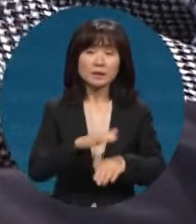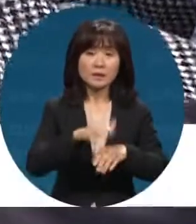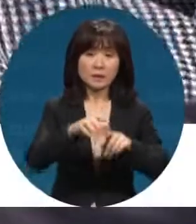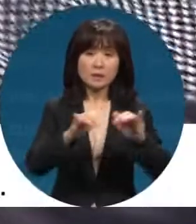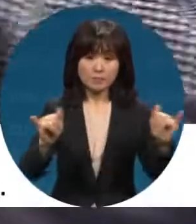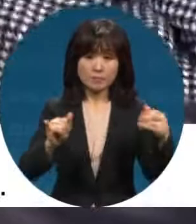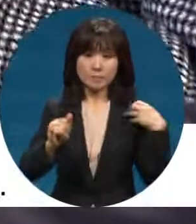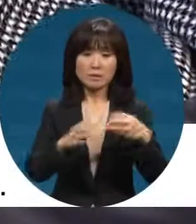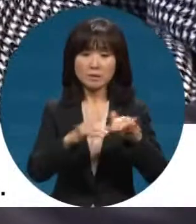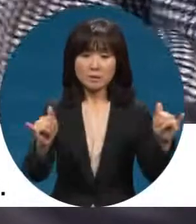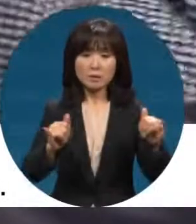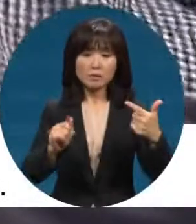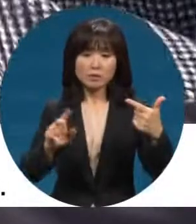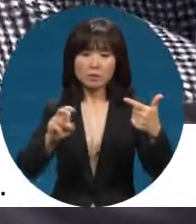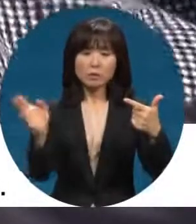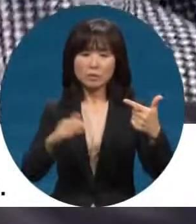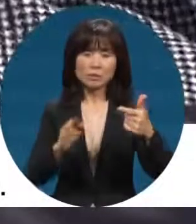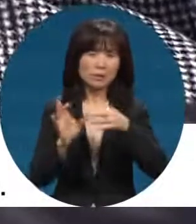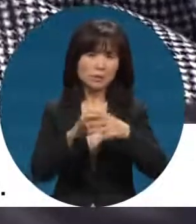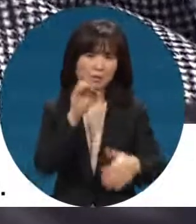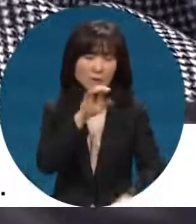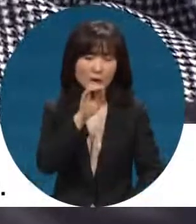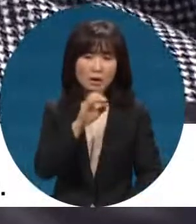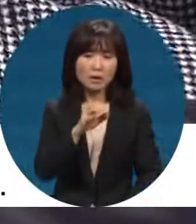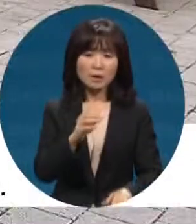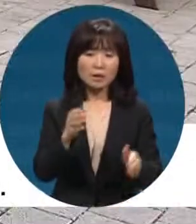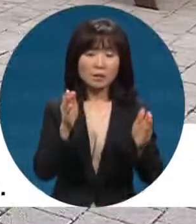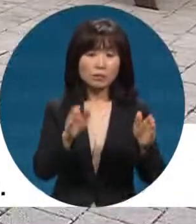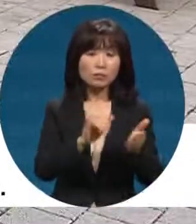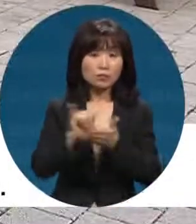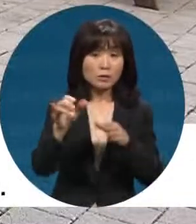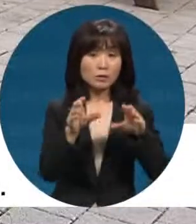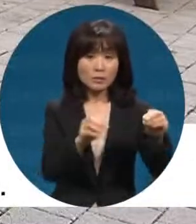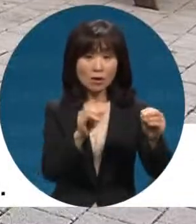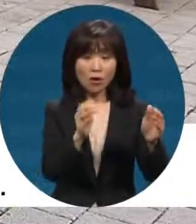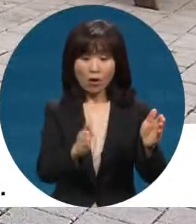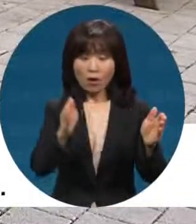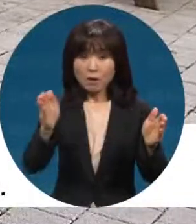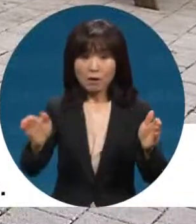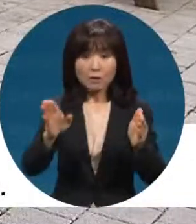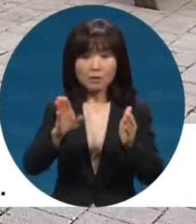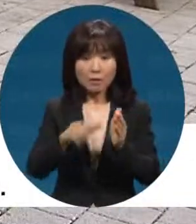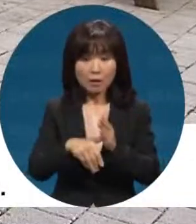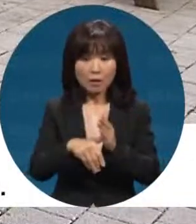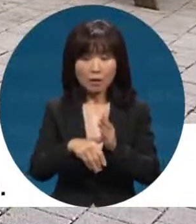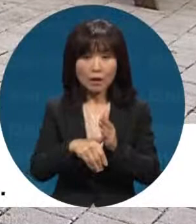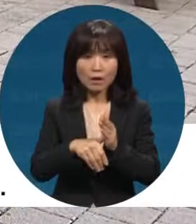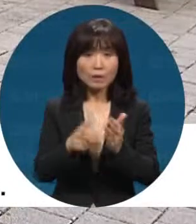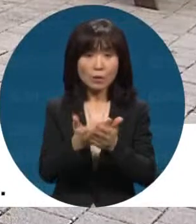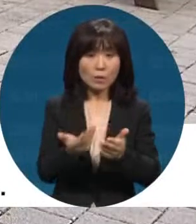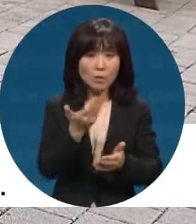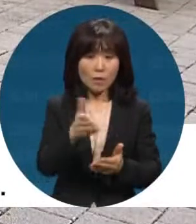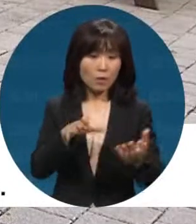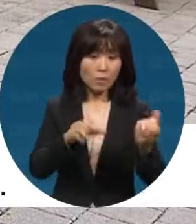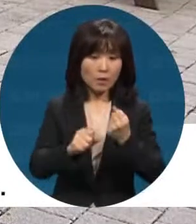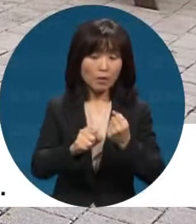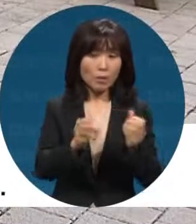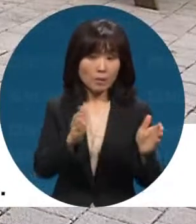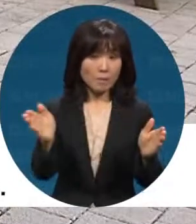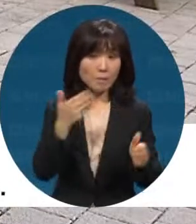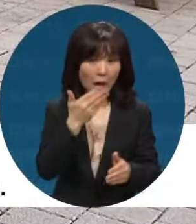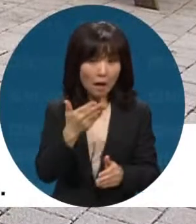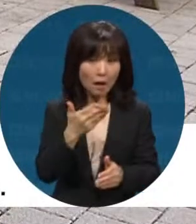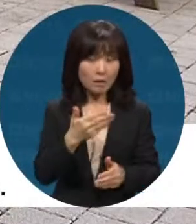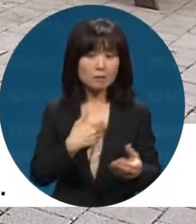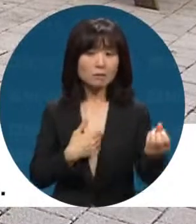6월 20일부터 계속 말을 했어요 출국 금지 연장할 때 혹시 바로 올리면 바로 되는 거냐 그랬더니